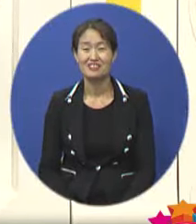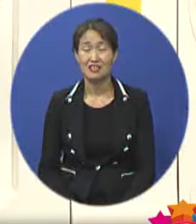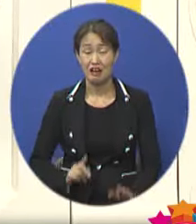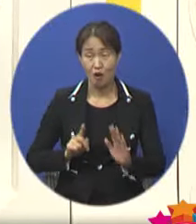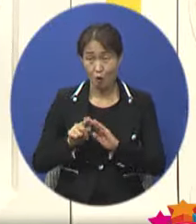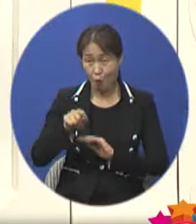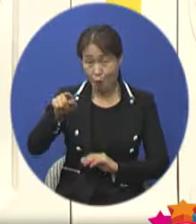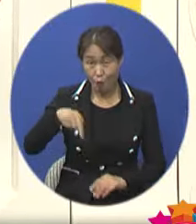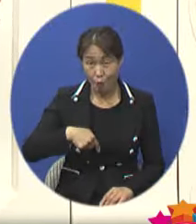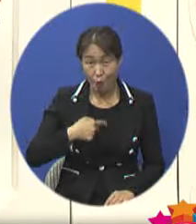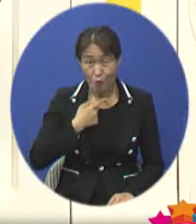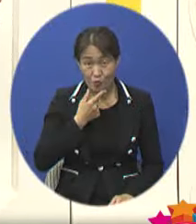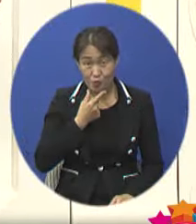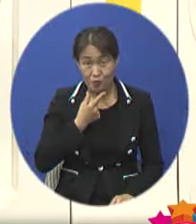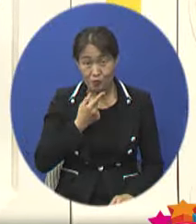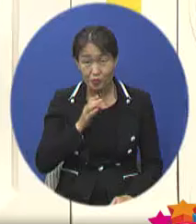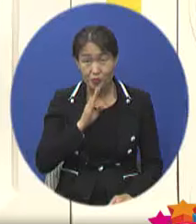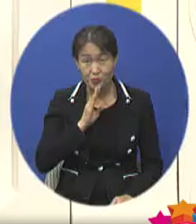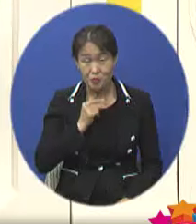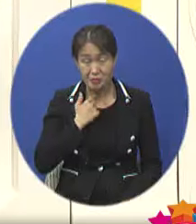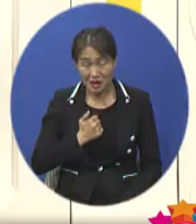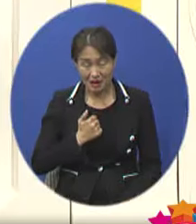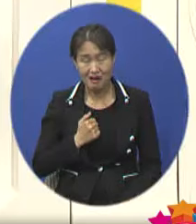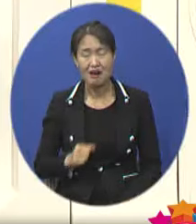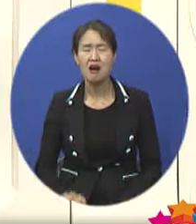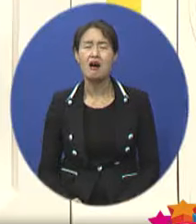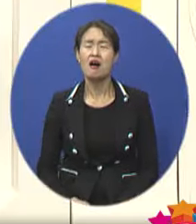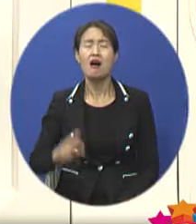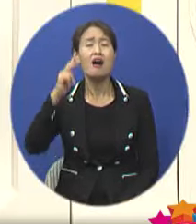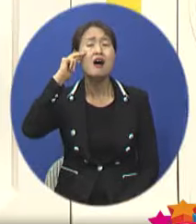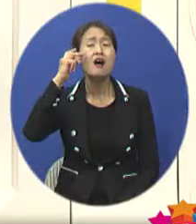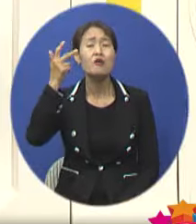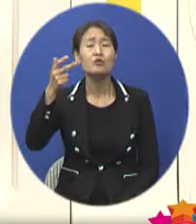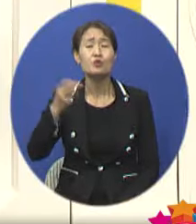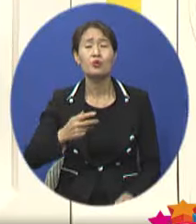거기 다녀오셨고. 예. 아, 네. 그리고 또 다음 주에는